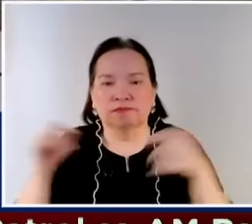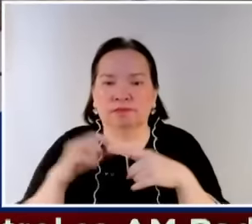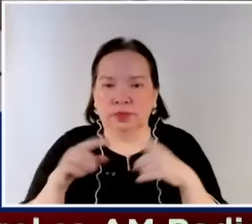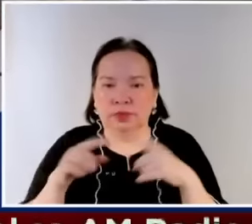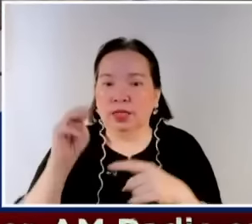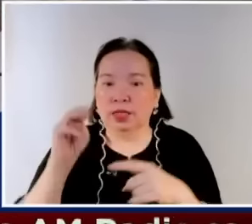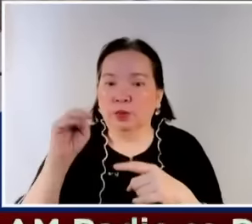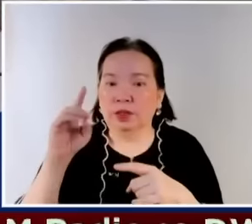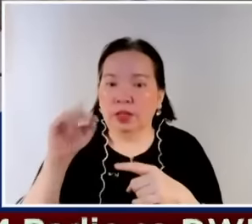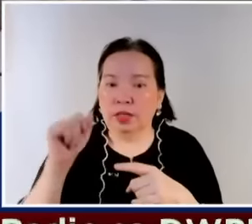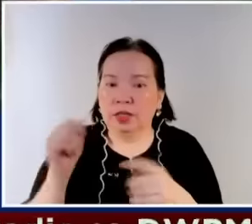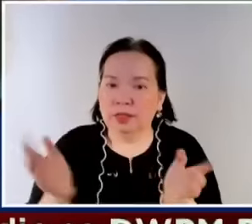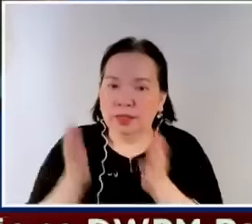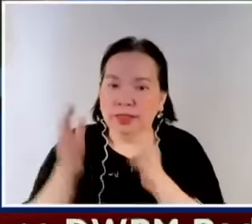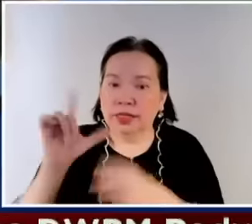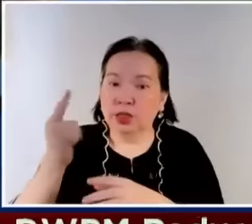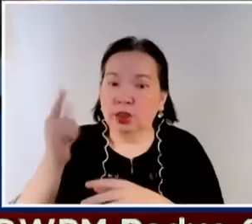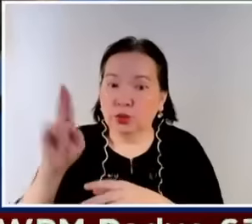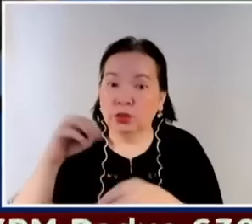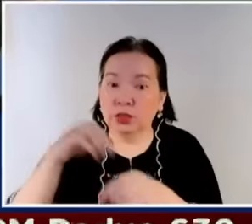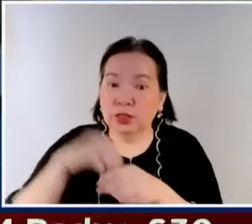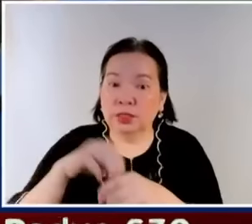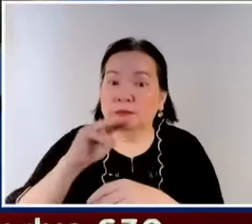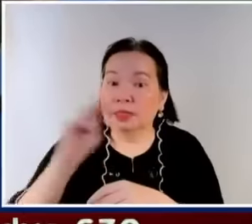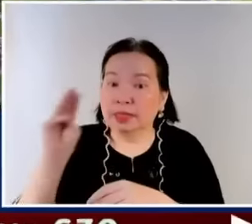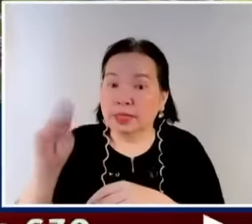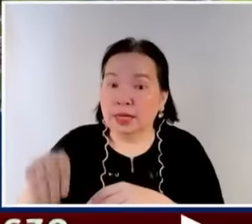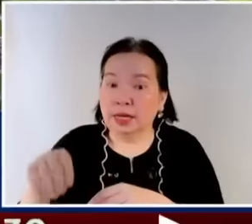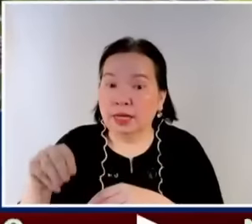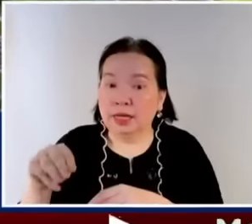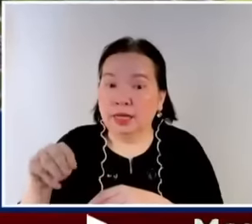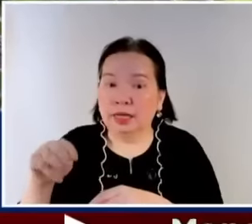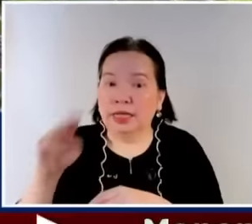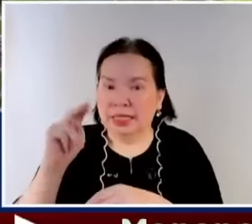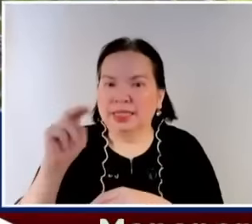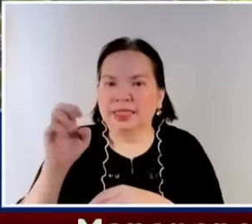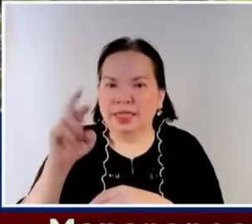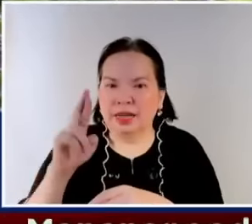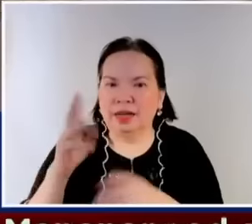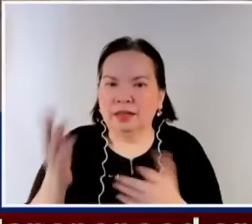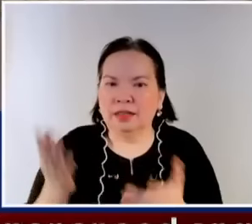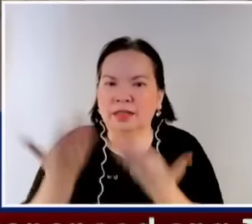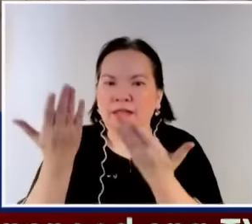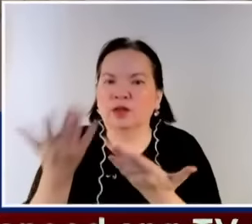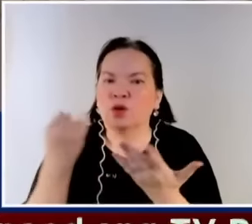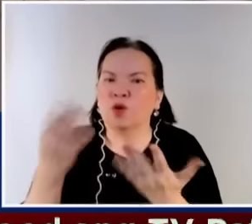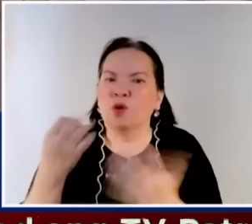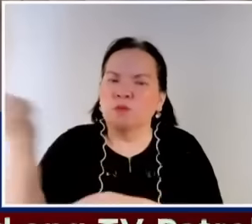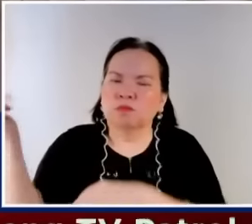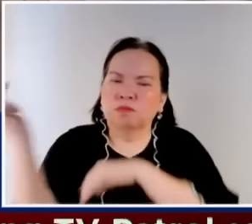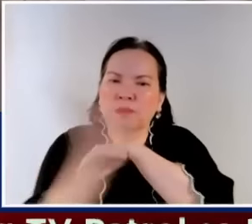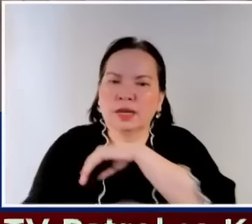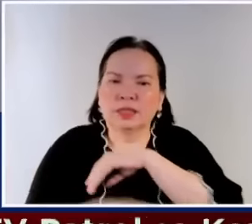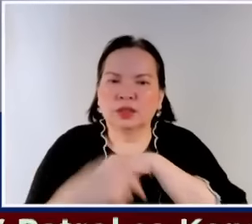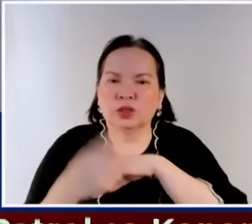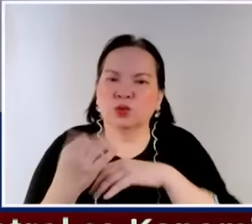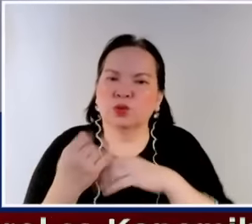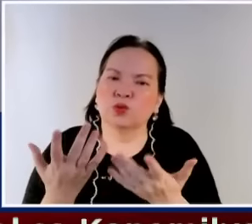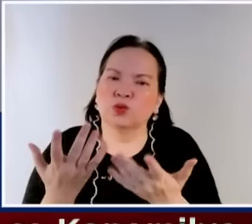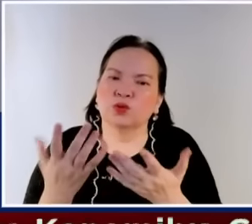iba-ibang LGU sa Metro Manila na magpasa ng ordinansa para parusahan ng mga kontraktor na hindi sumusunod sa